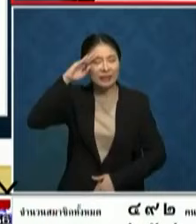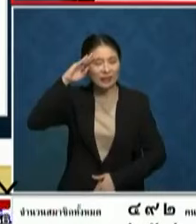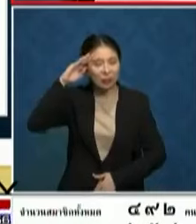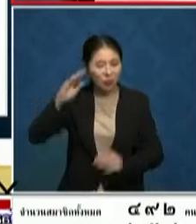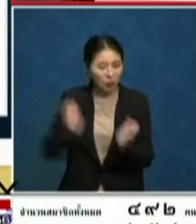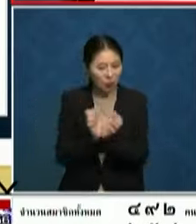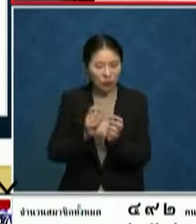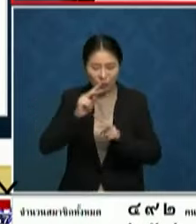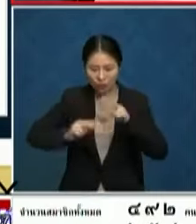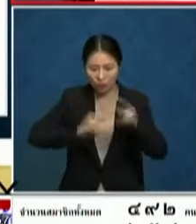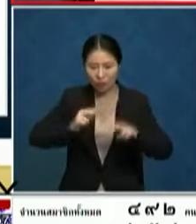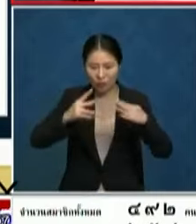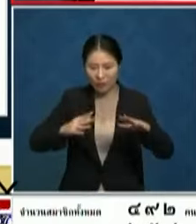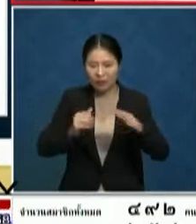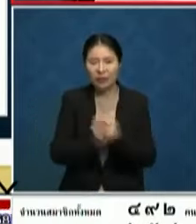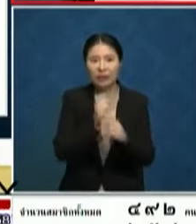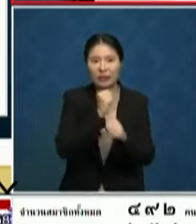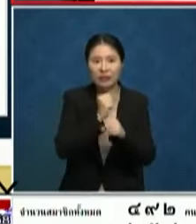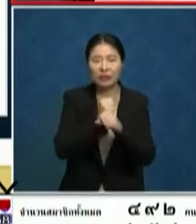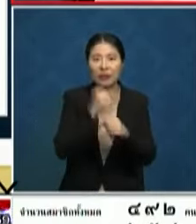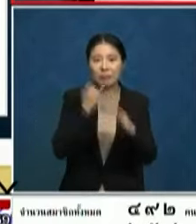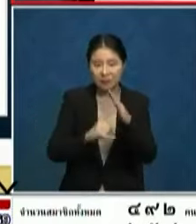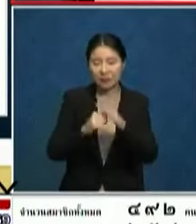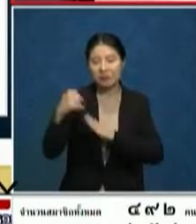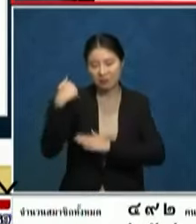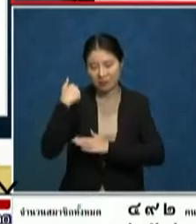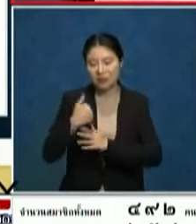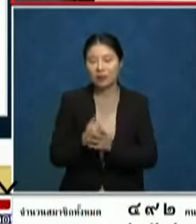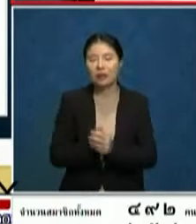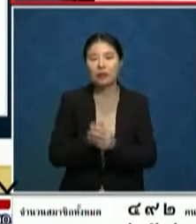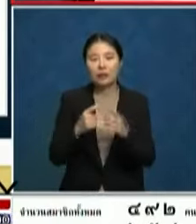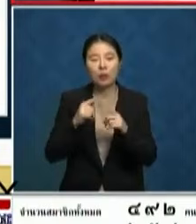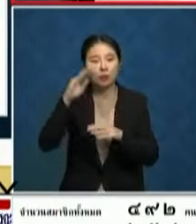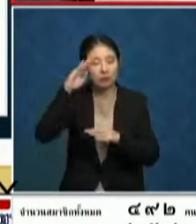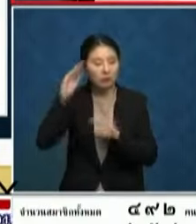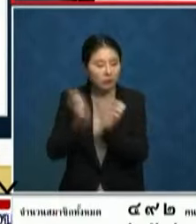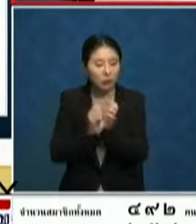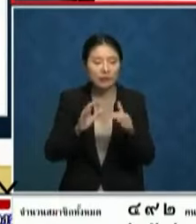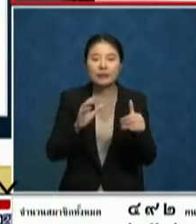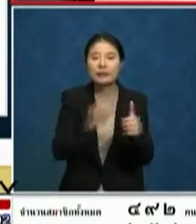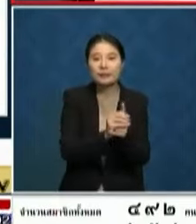ผมถอดรองเท้าต้องถอดรองเท้าเดิน มันก็เป็นเรื่องของผม เ